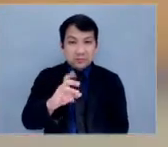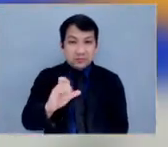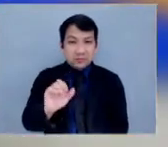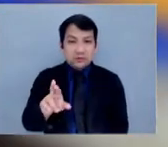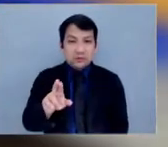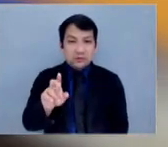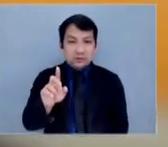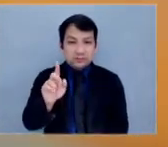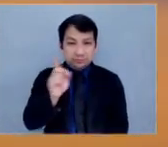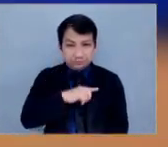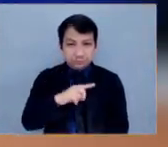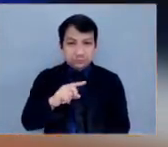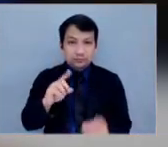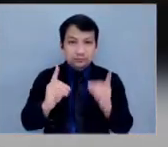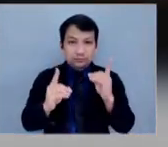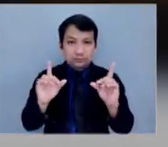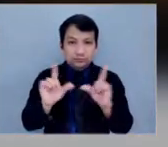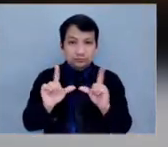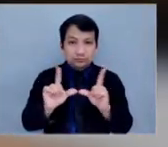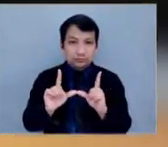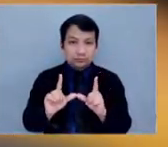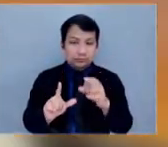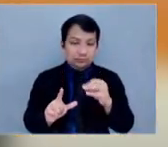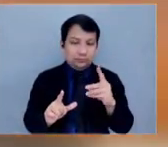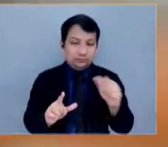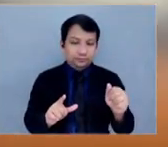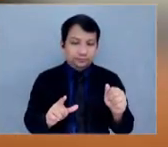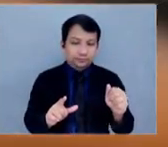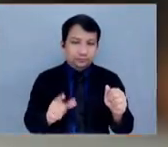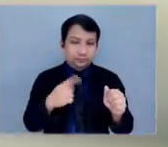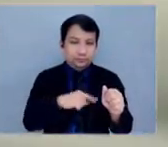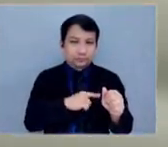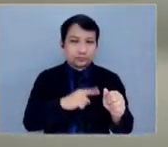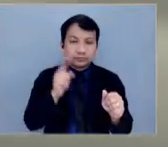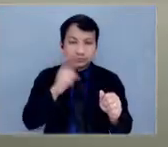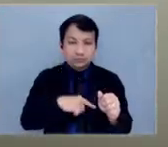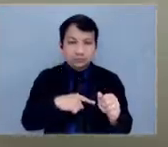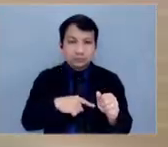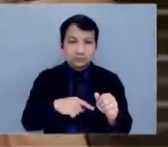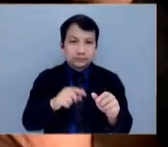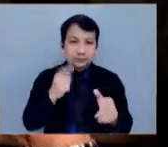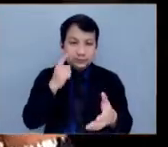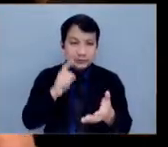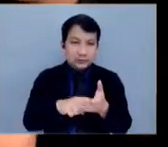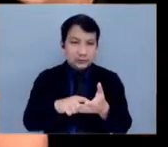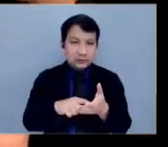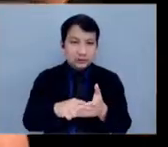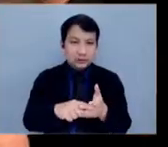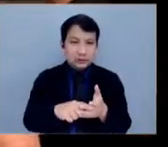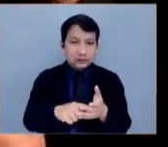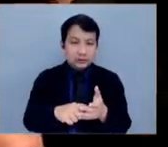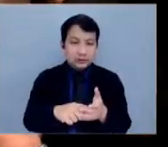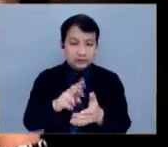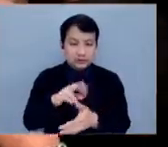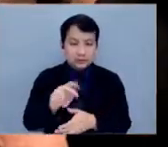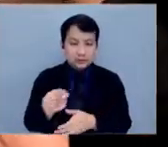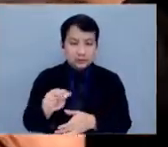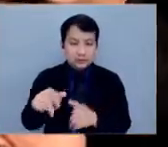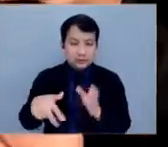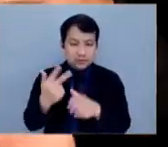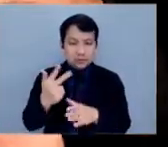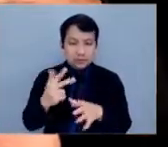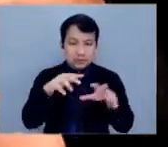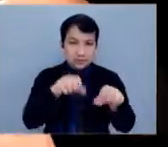license. Napag-alaman din ng MMDA na peke ang registration ng van. Ikatlong beses na ring nahuli ang